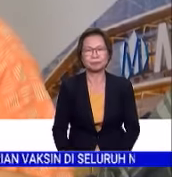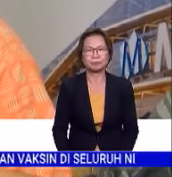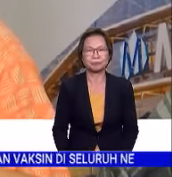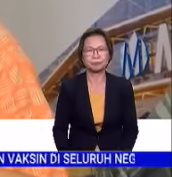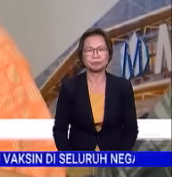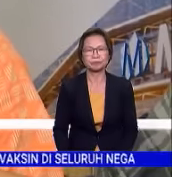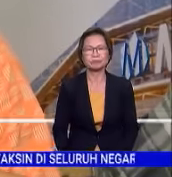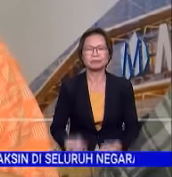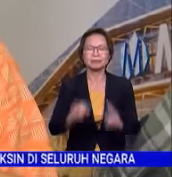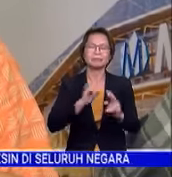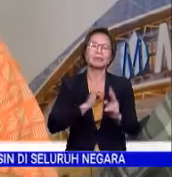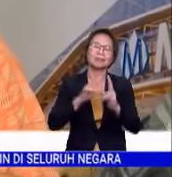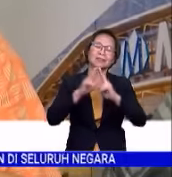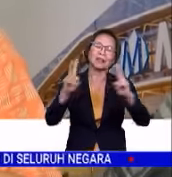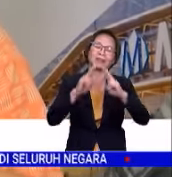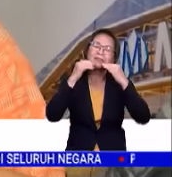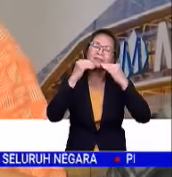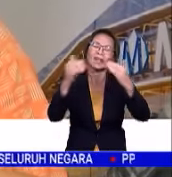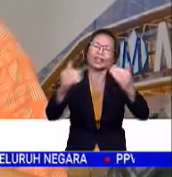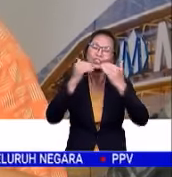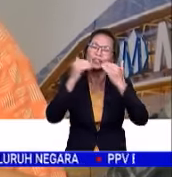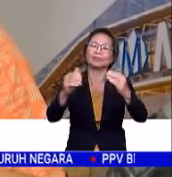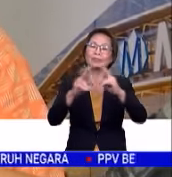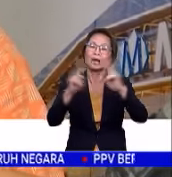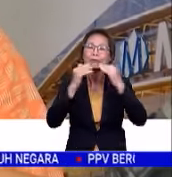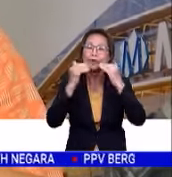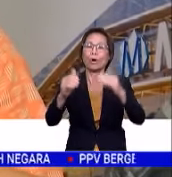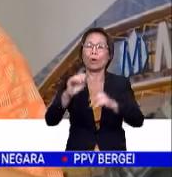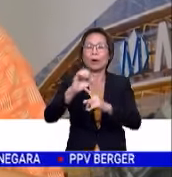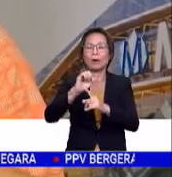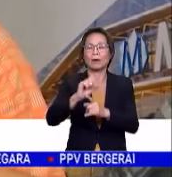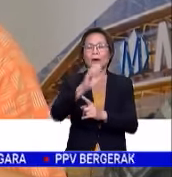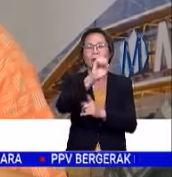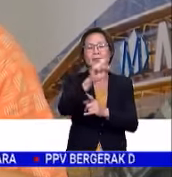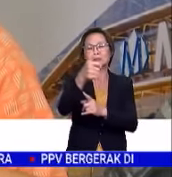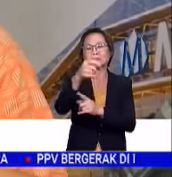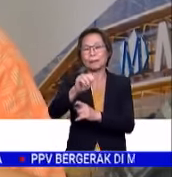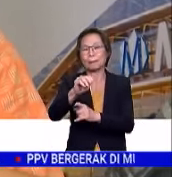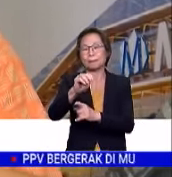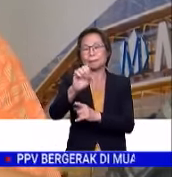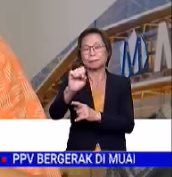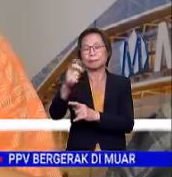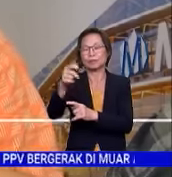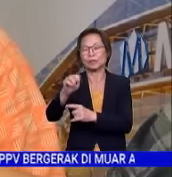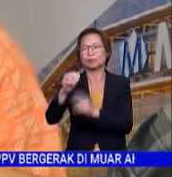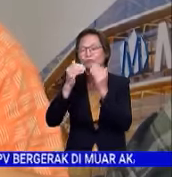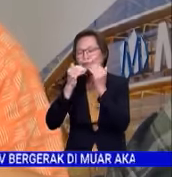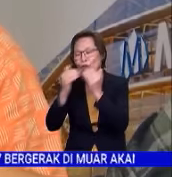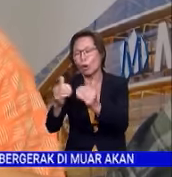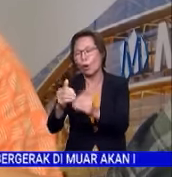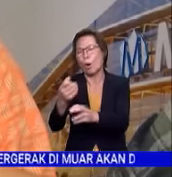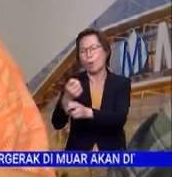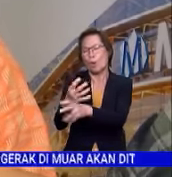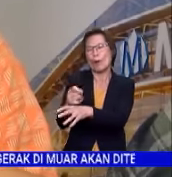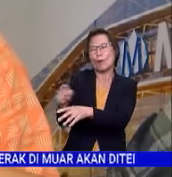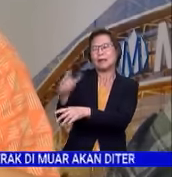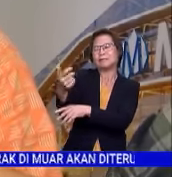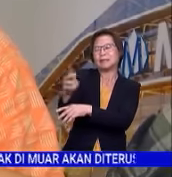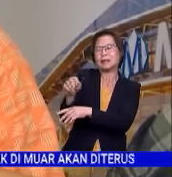Apapun saya sangat berterima kasih kepada Persatuan Penulis-Penulis Sukan Malaysia, itu SAM, yang bertukar rumus